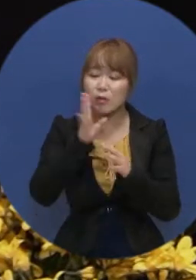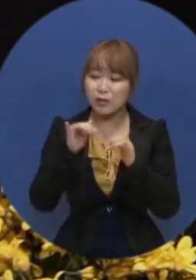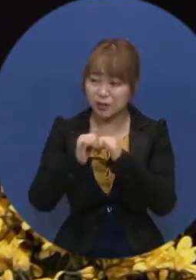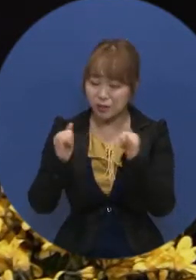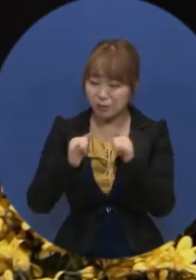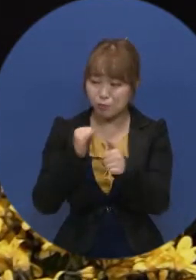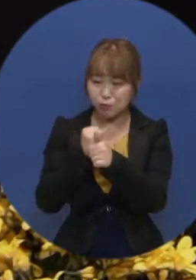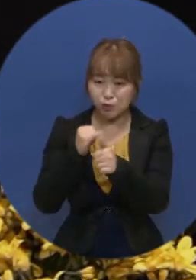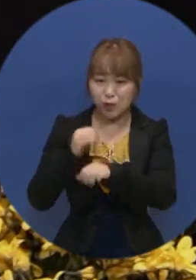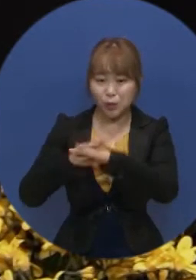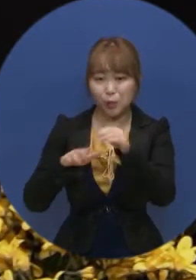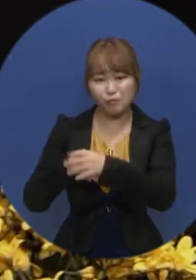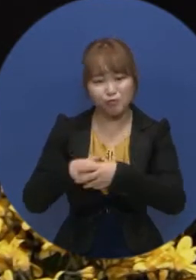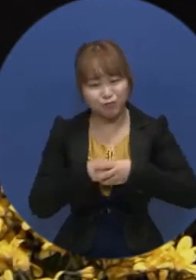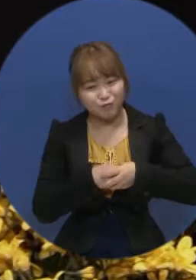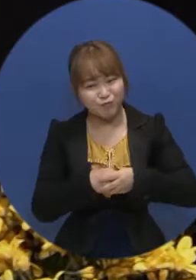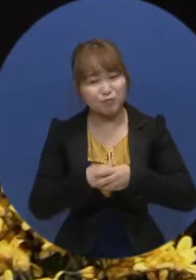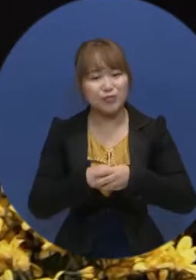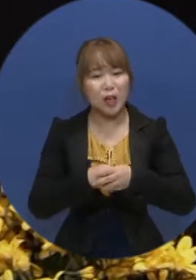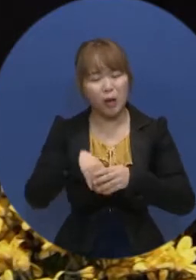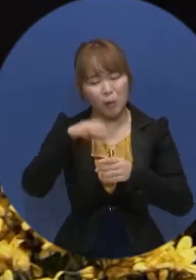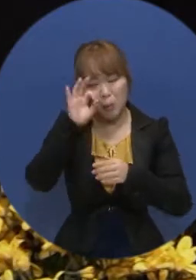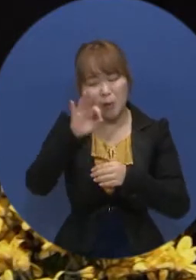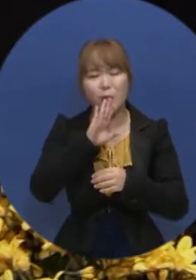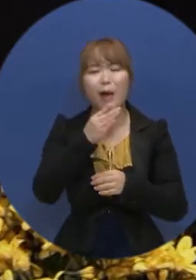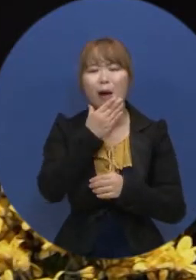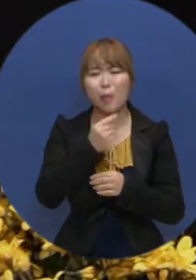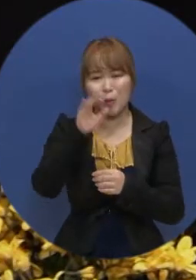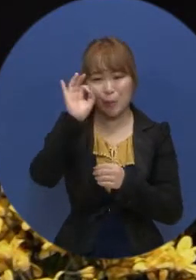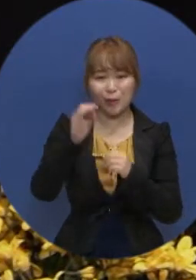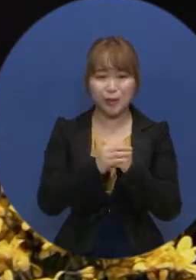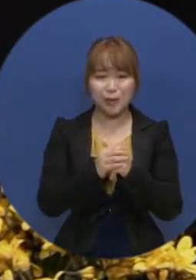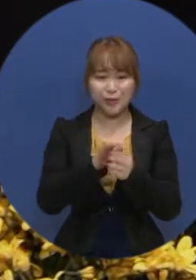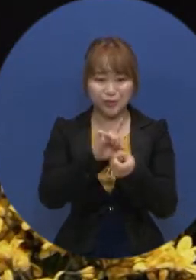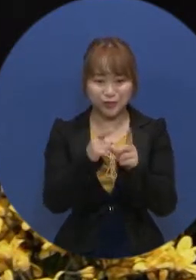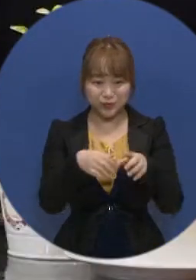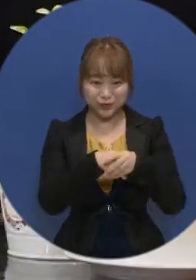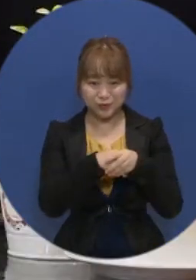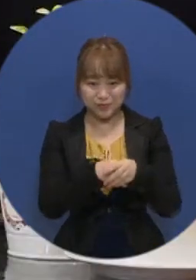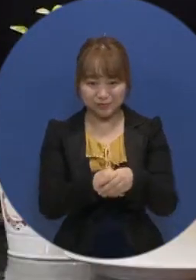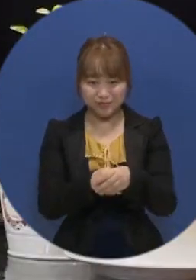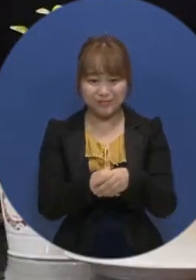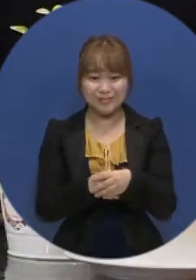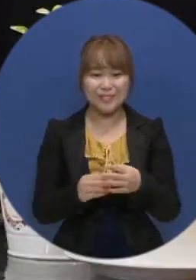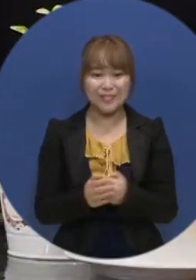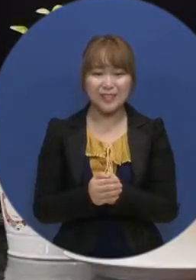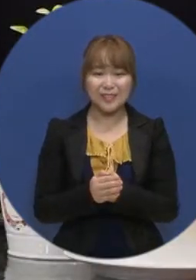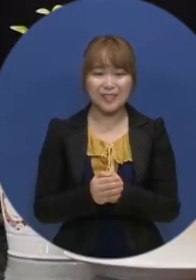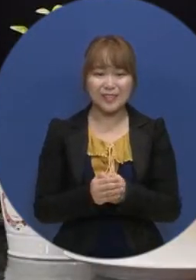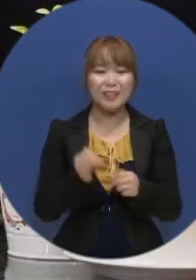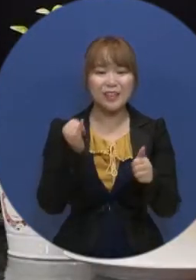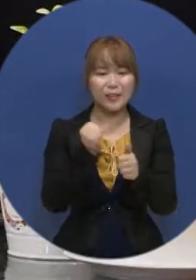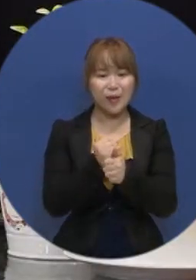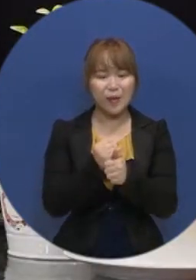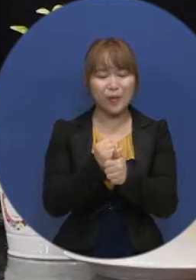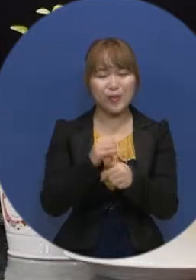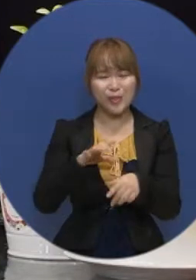거 보면은 그게 너무 행복해 보이거든요. 혹시 손잡고 다니세요? 결혼 초에는